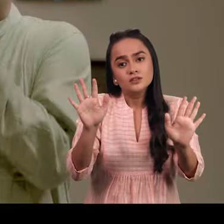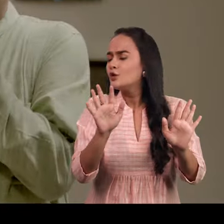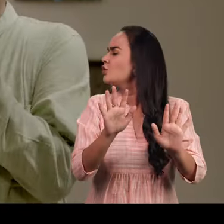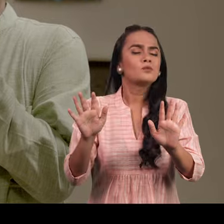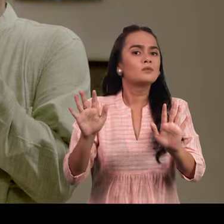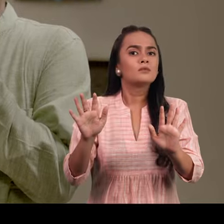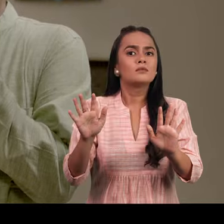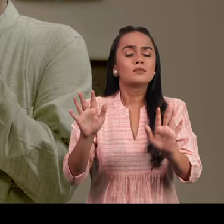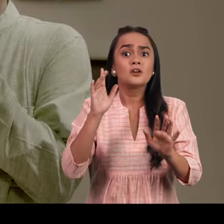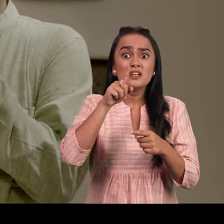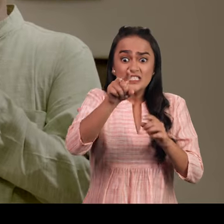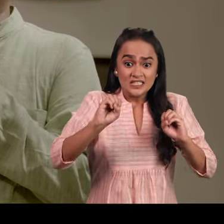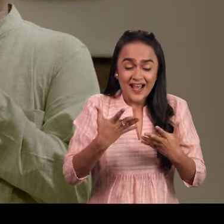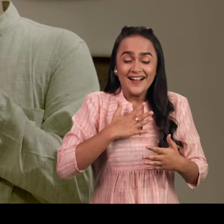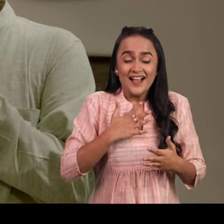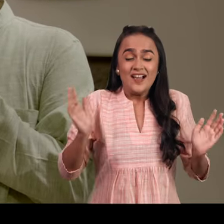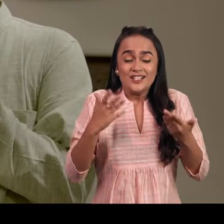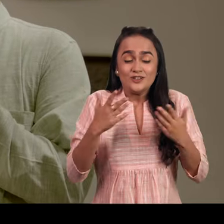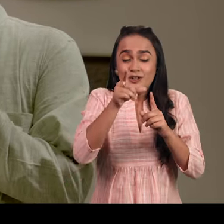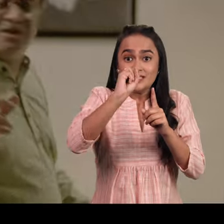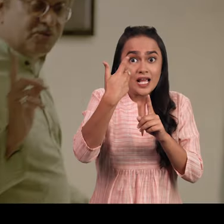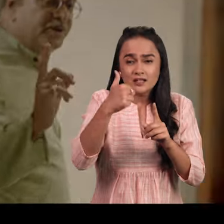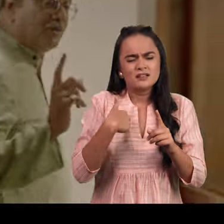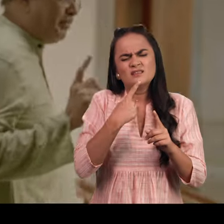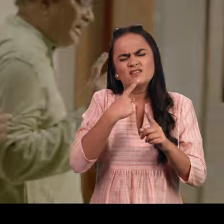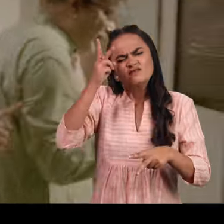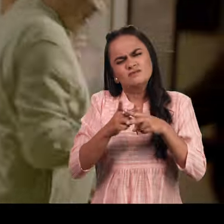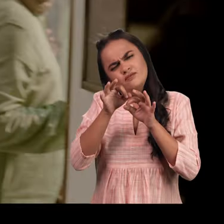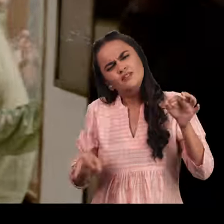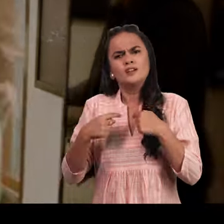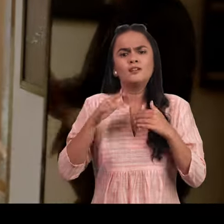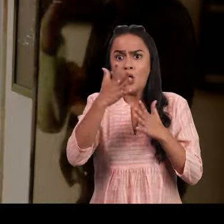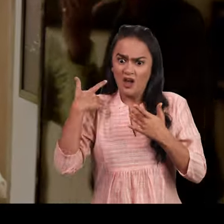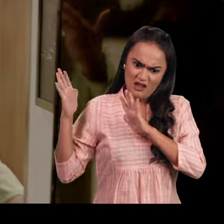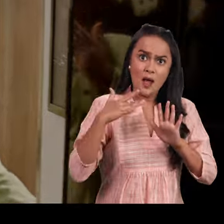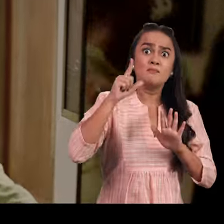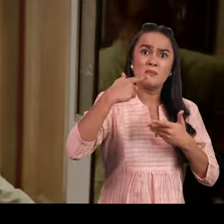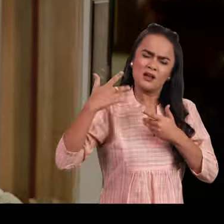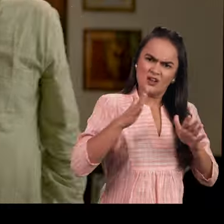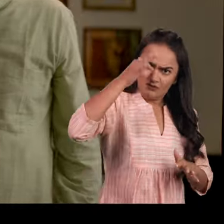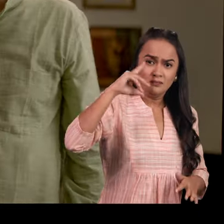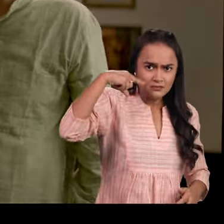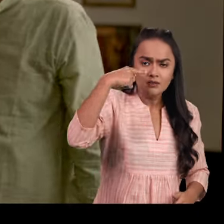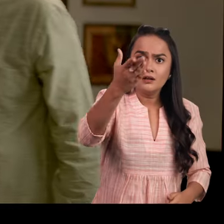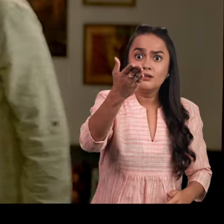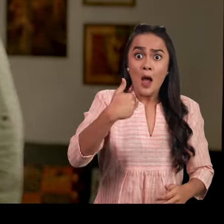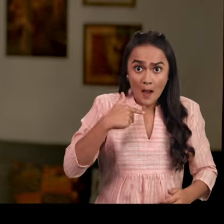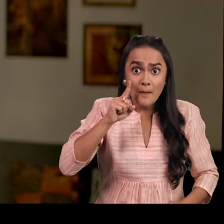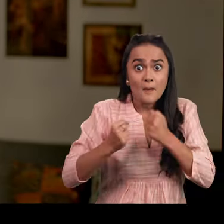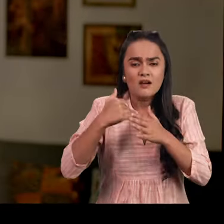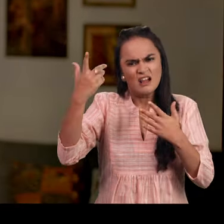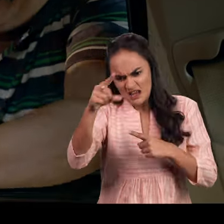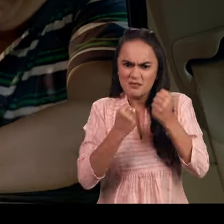પત્યું? ના, જ્યાં સુધી તું જીવવાનું શરૂ નહીં કરે ત્યાં સુધી મારું નહીં પત્ય. તું ધક્કા મારે તું યાર બાપાને. શું મારા